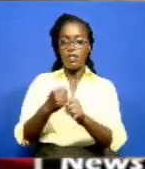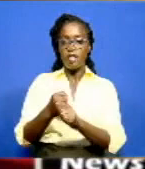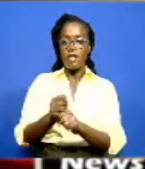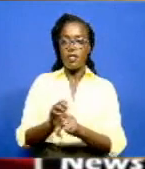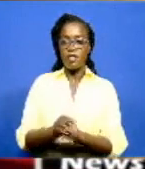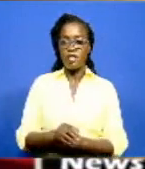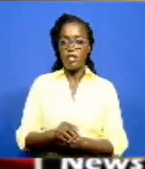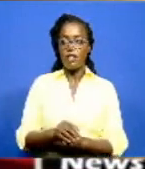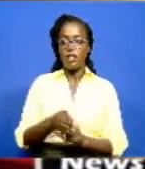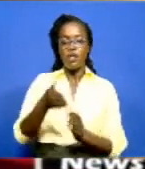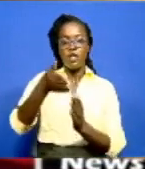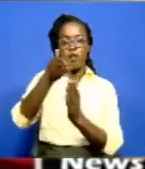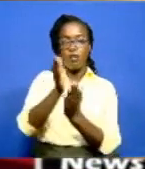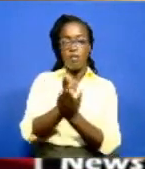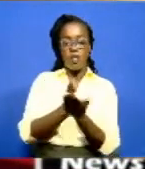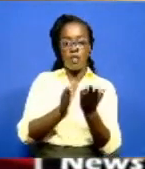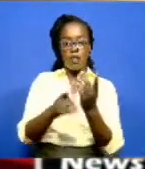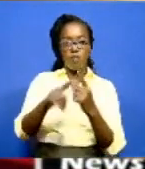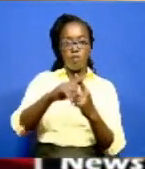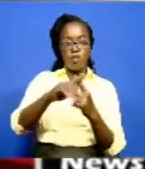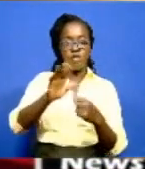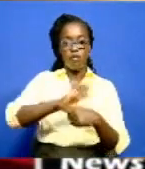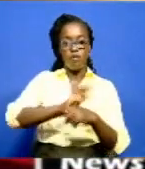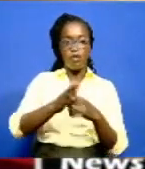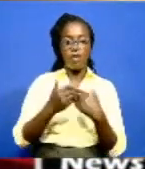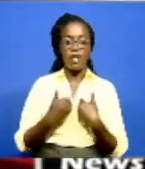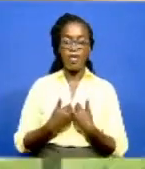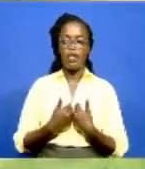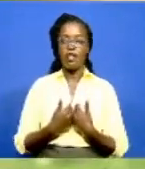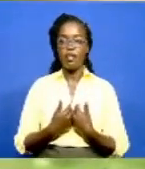Papai lile lilikuwa positive kwamba lina corona.